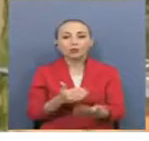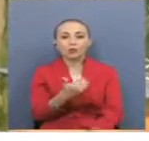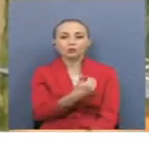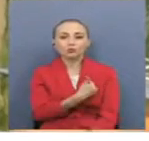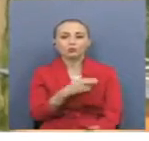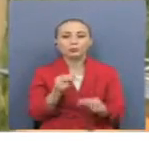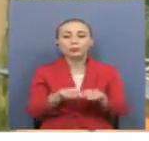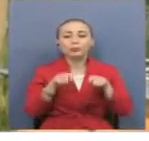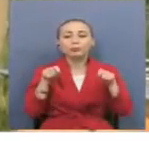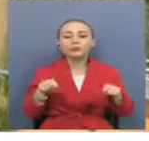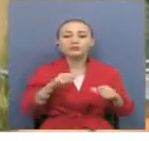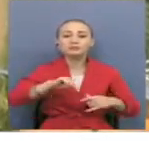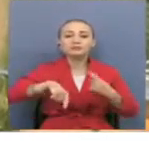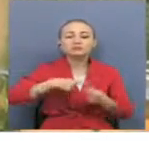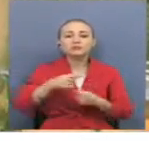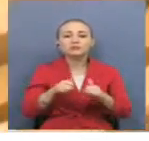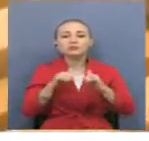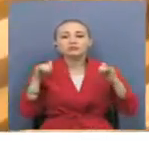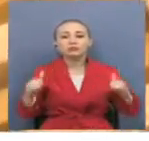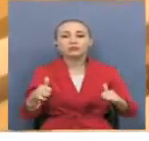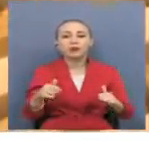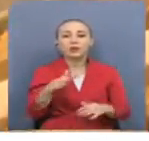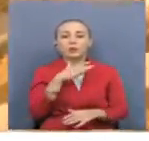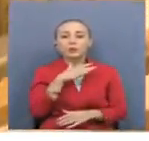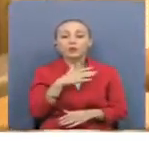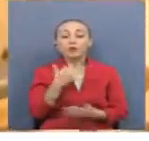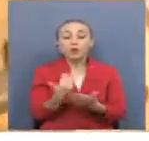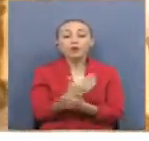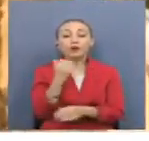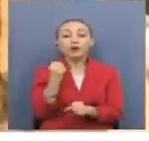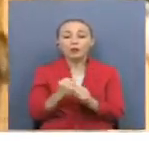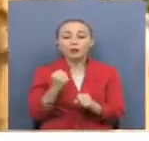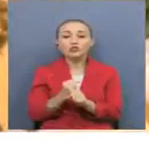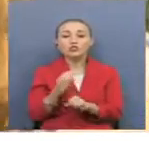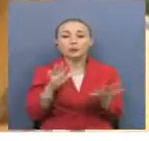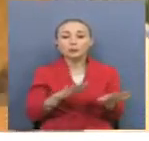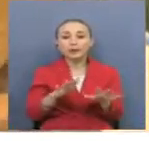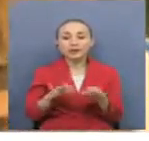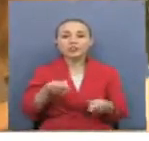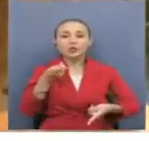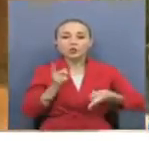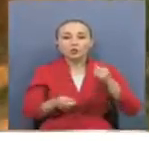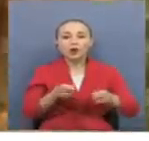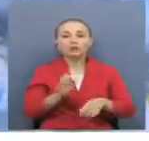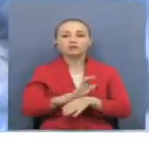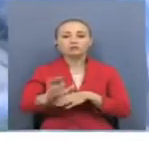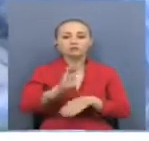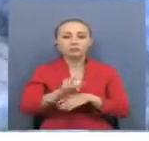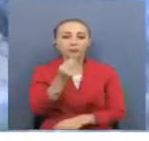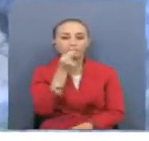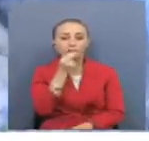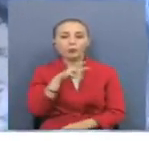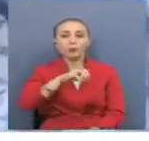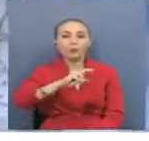табиғи таза өніммен қамти отырып, жаңа жұмыс орындарын ашуды жоспарлап отыр. Әлеуметтік бес бастама бағдарламасының әу бастағы көздегенде осы болатын.